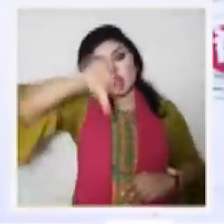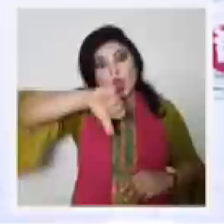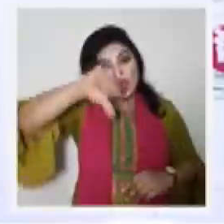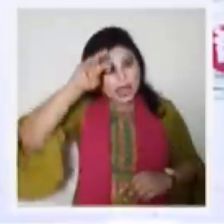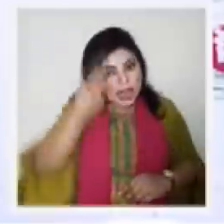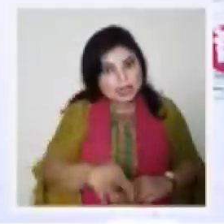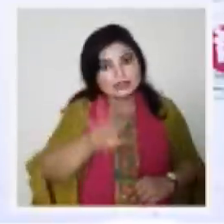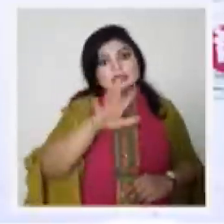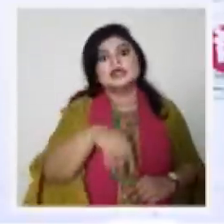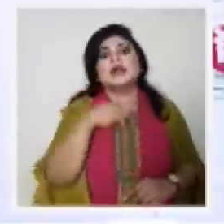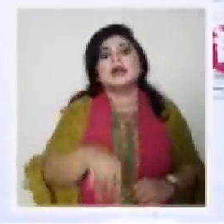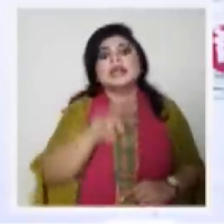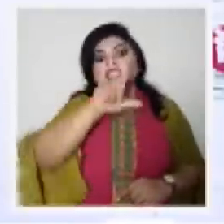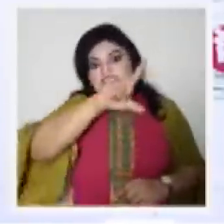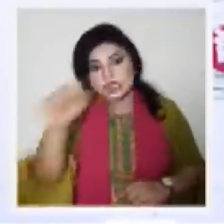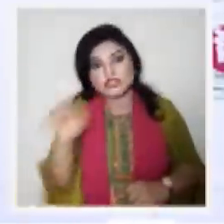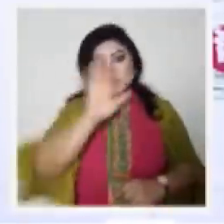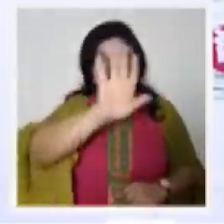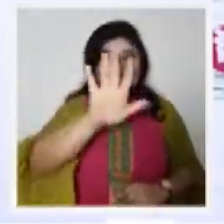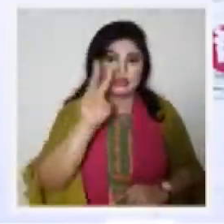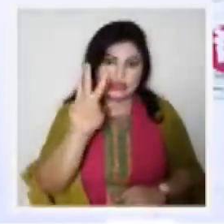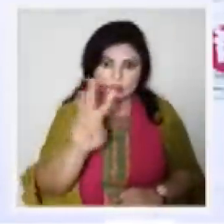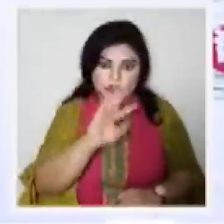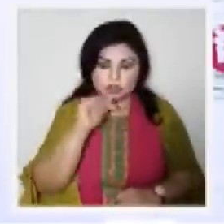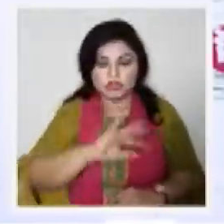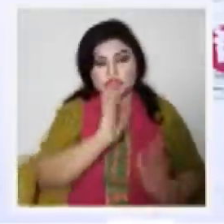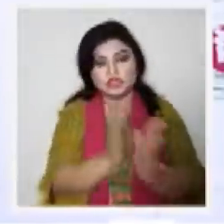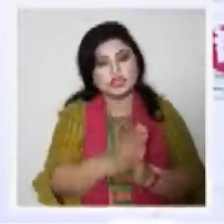1,52,96,926 জন। বিশ্বে 24 ঘন্টায় মৃত্যুবরণ করেছেন